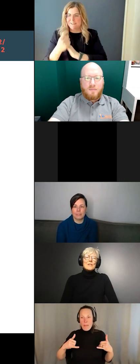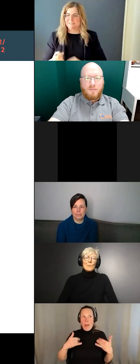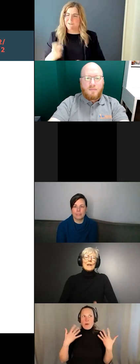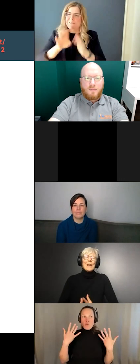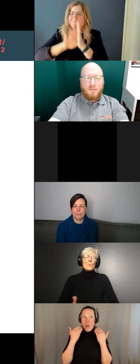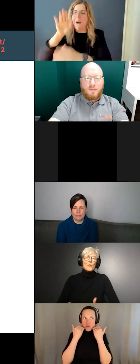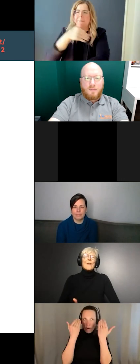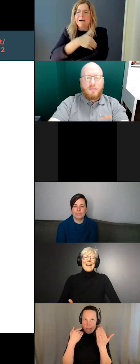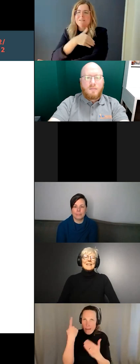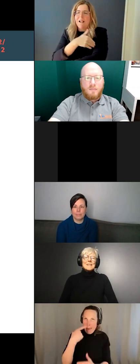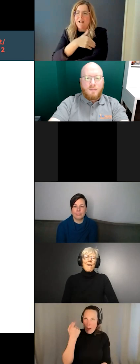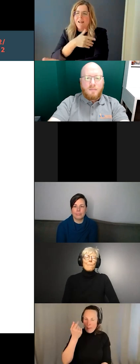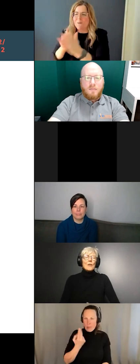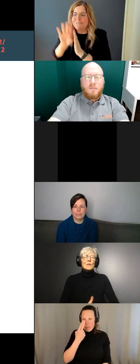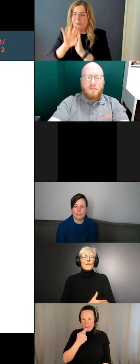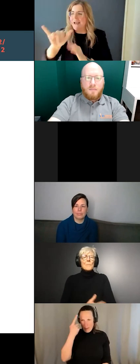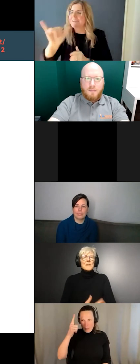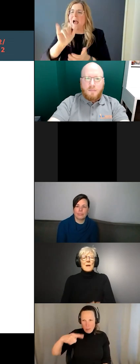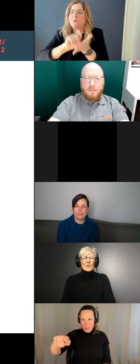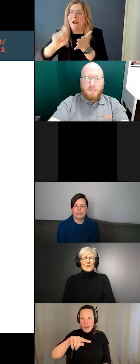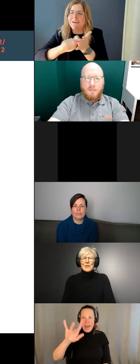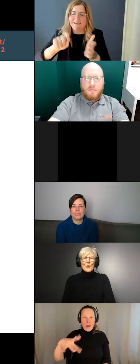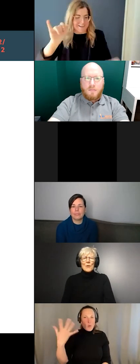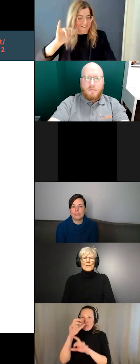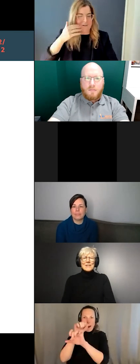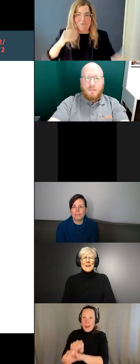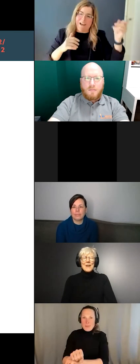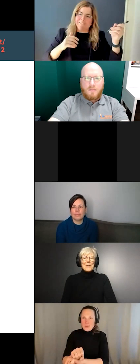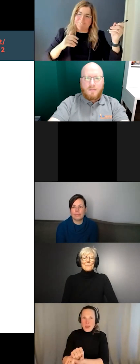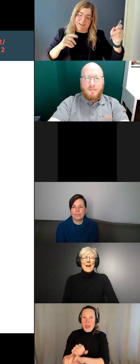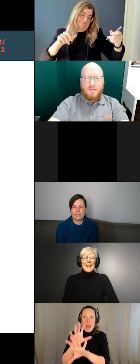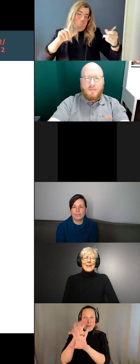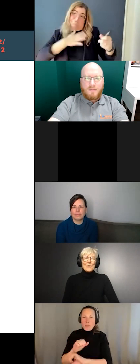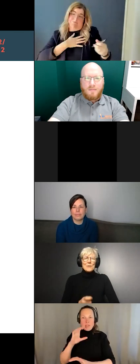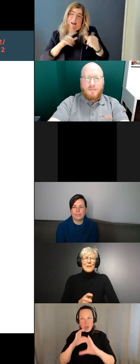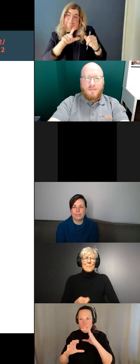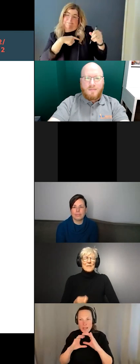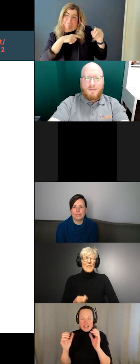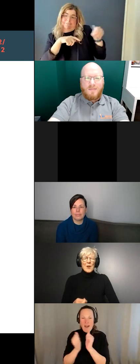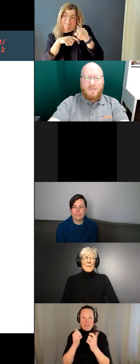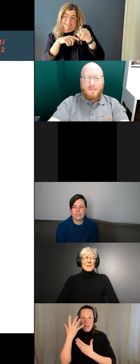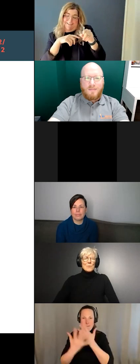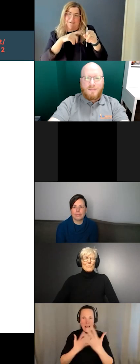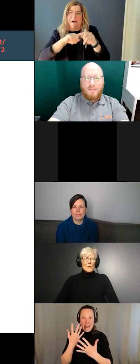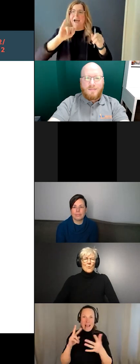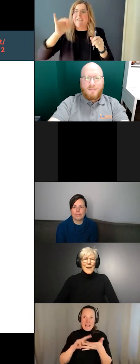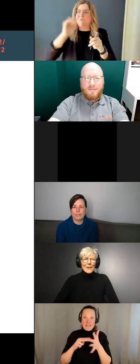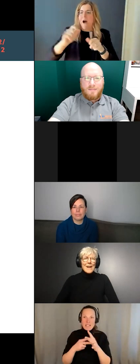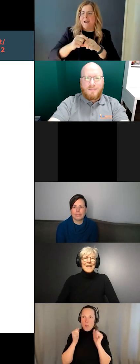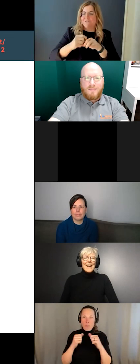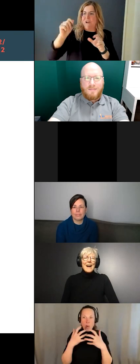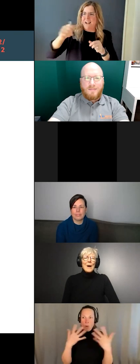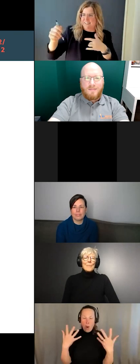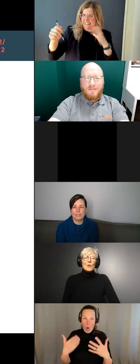étrange parce que vous n'avez pas d'habitude de communiquer avec vos mains, mais vous allez communiquer avec ces muscles-là. Donc, quand vous